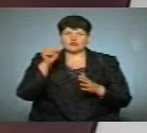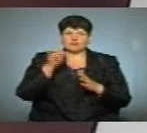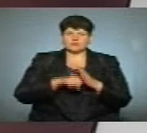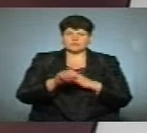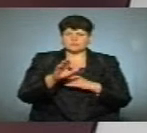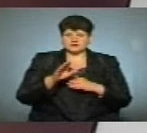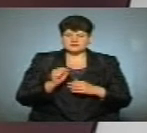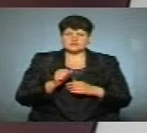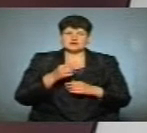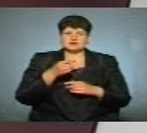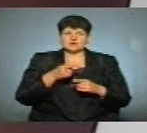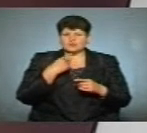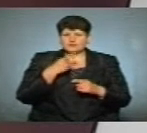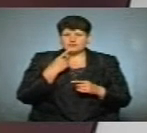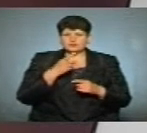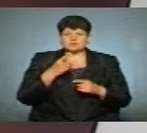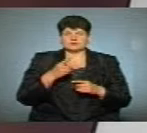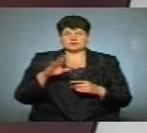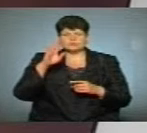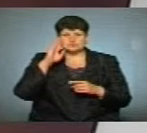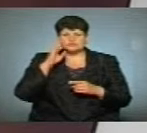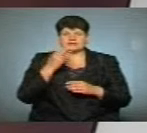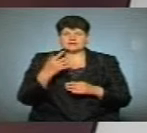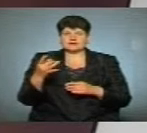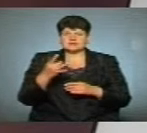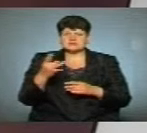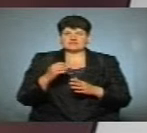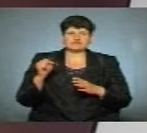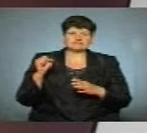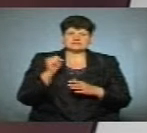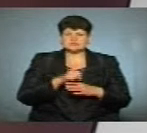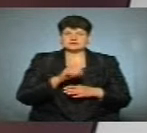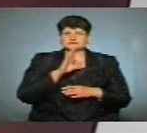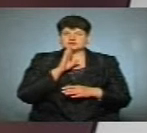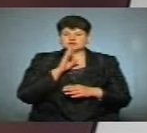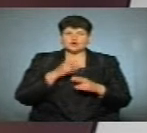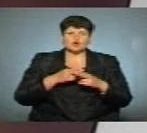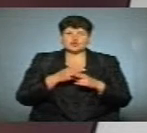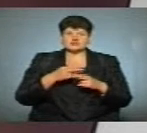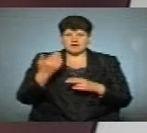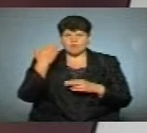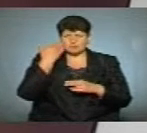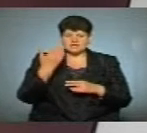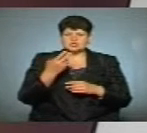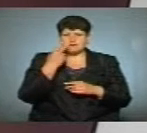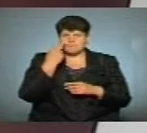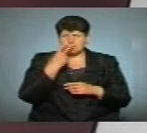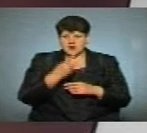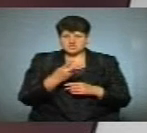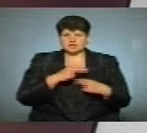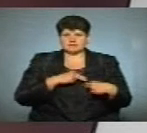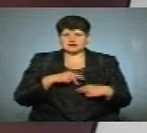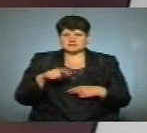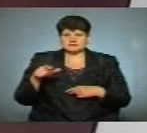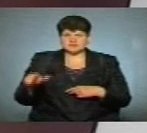слідча Андріана Слободян. За її словами, підозрюваний кілька разів вдарив завідувачку садочка ножем в обличчя. Напад бачили працівниці